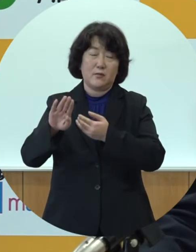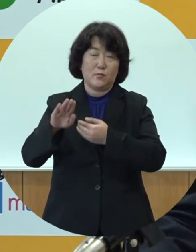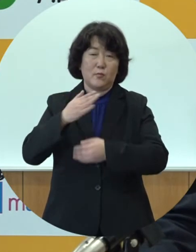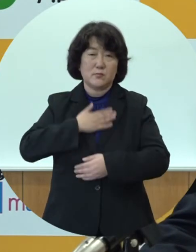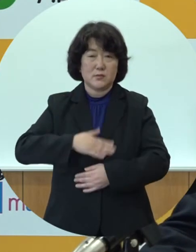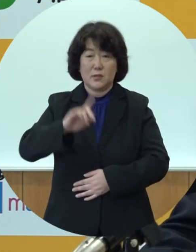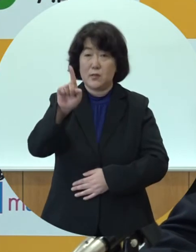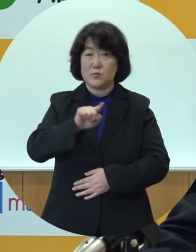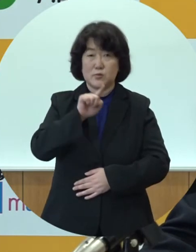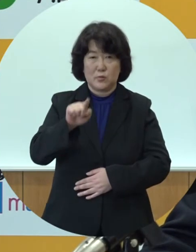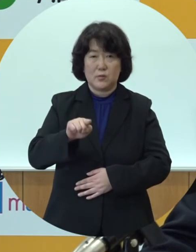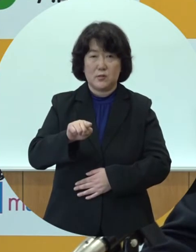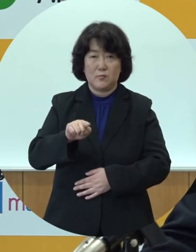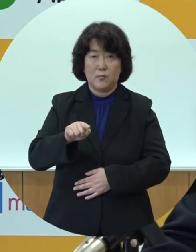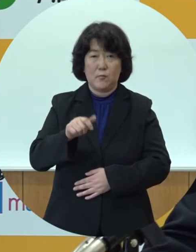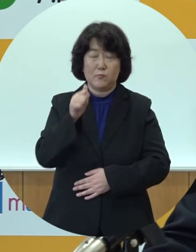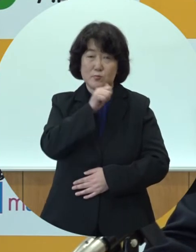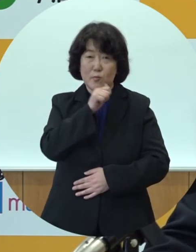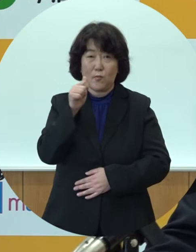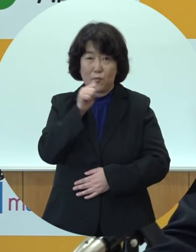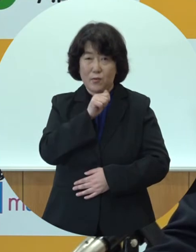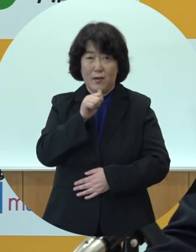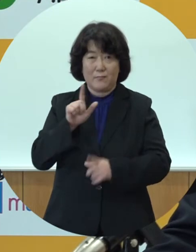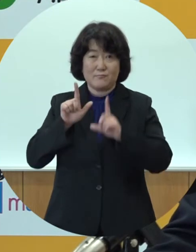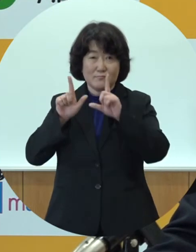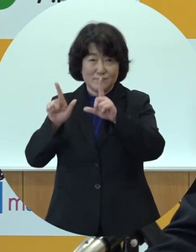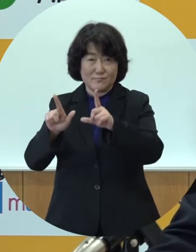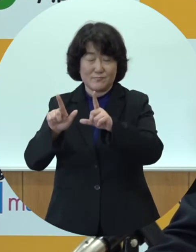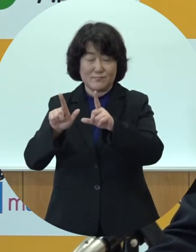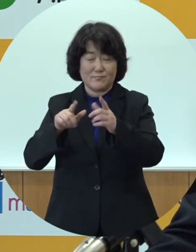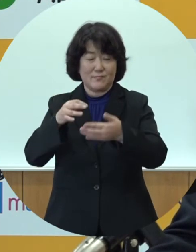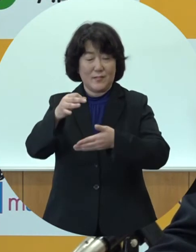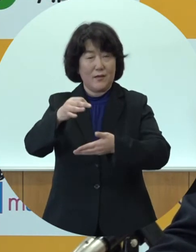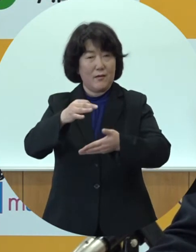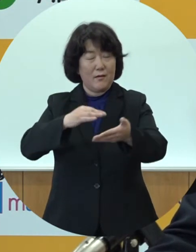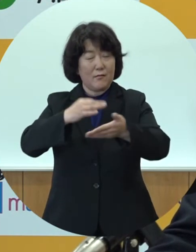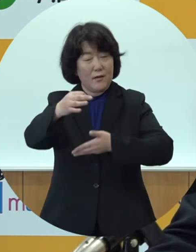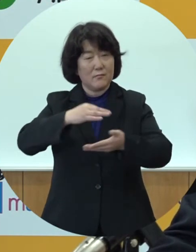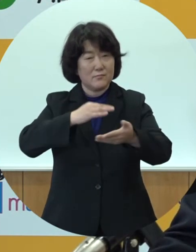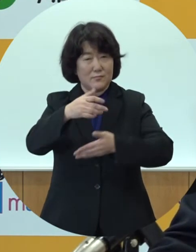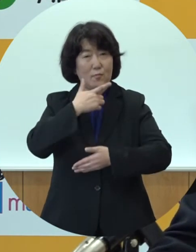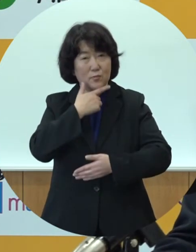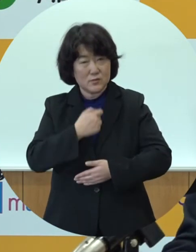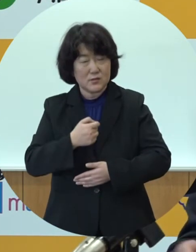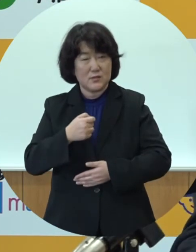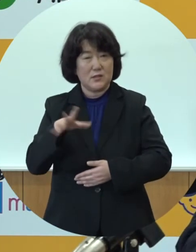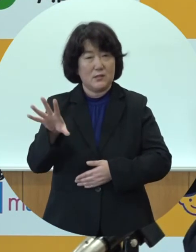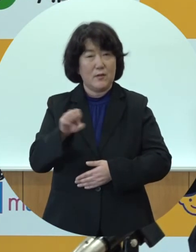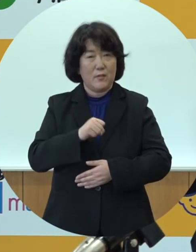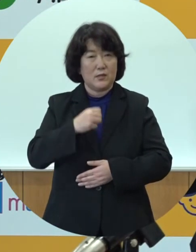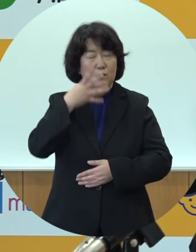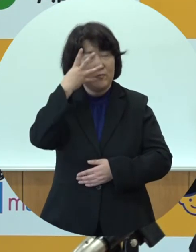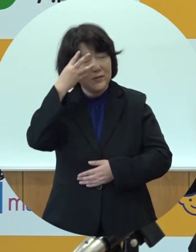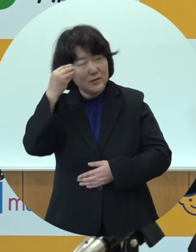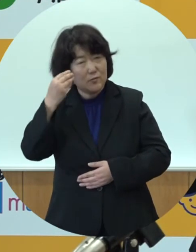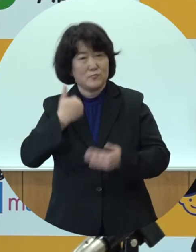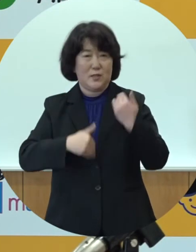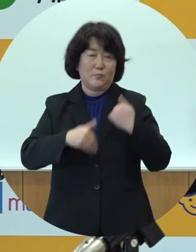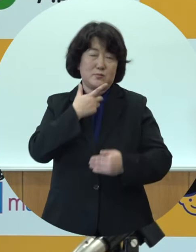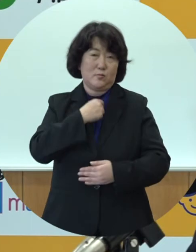知り合いの方にもご案内、ご購入いただき、今治の魅力をご堪能いただきたいというふうに思ってござい